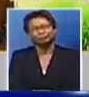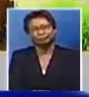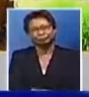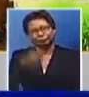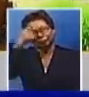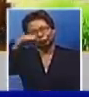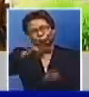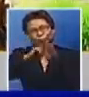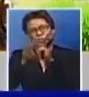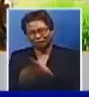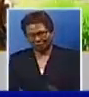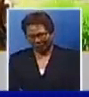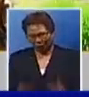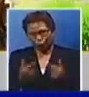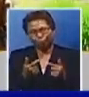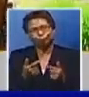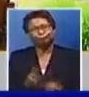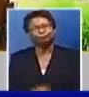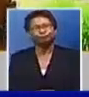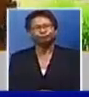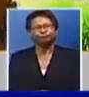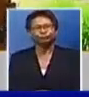untuk mengubah cara hidup.